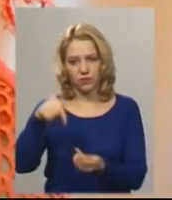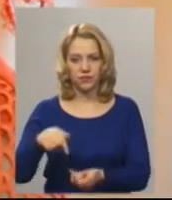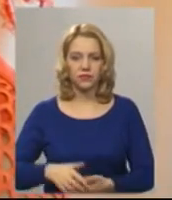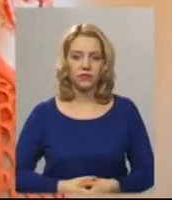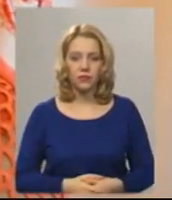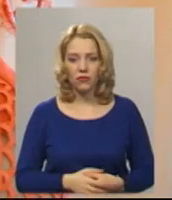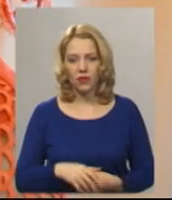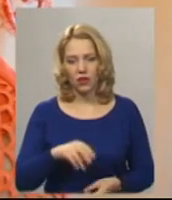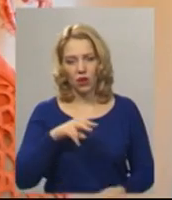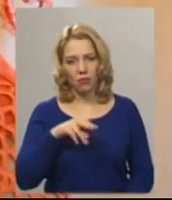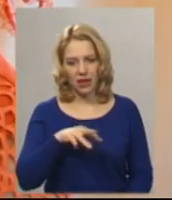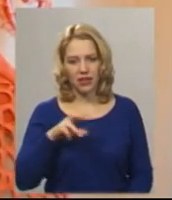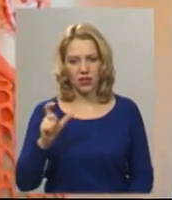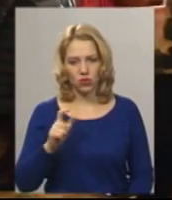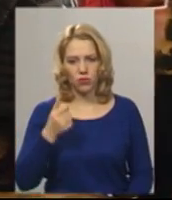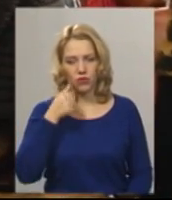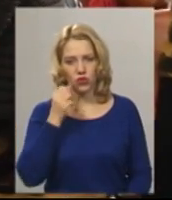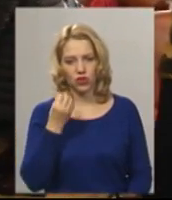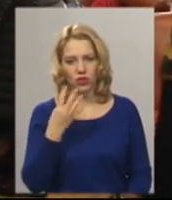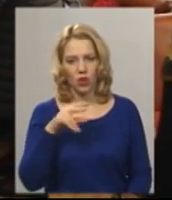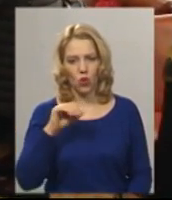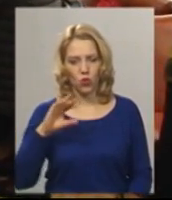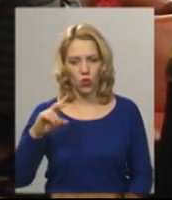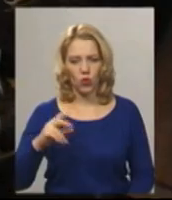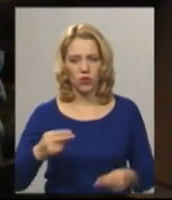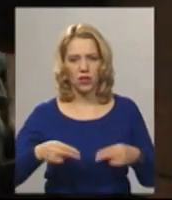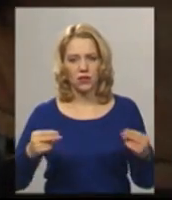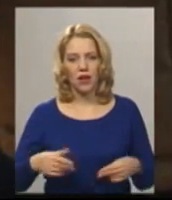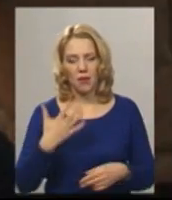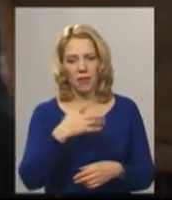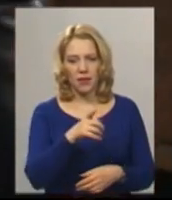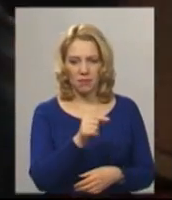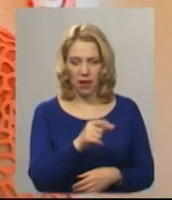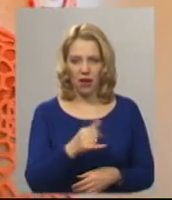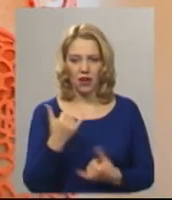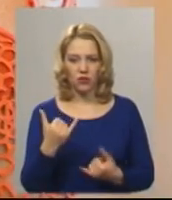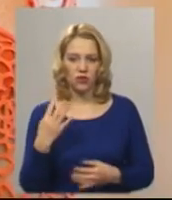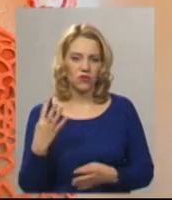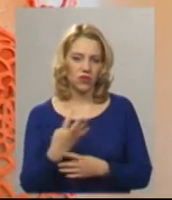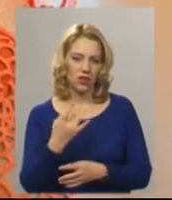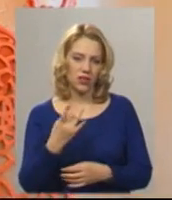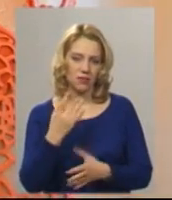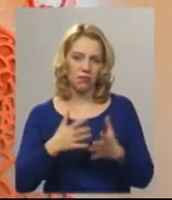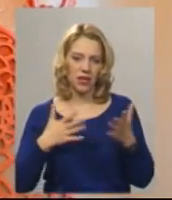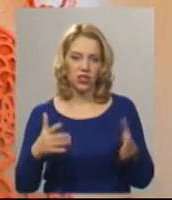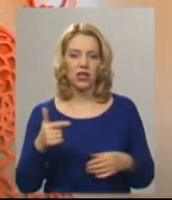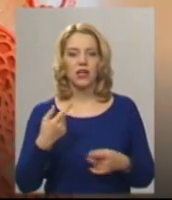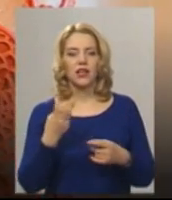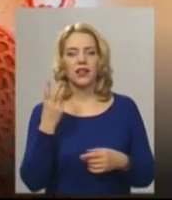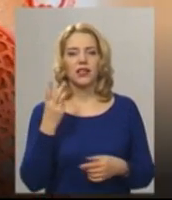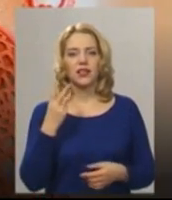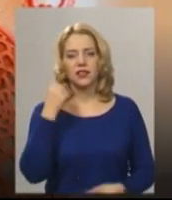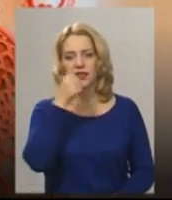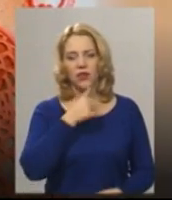Марина Зубова розповіла, вчора, 13 лютого, зареєстрували шлюб 5 пар, сьогодні в 4 рази більше. Це вже третій рік. В нас